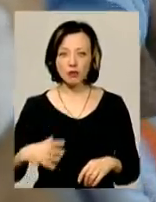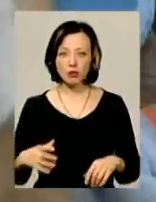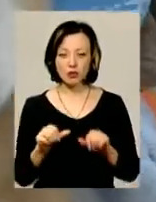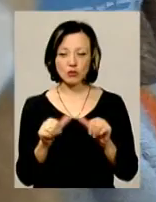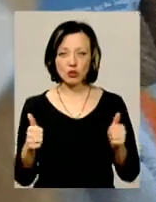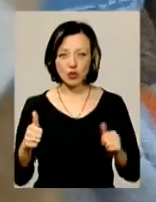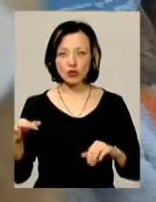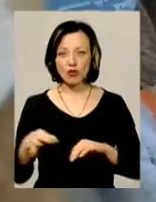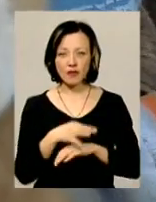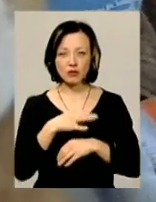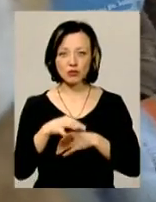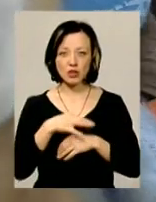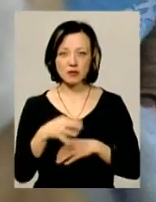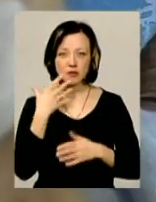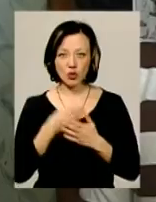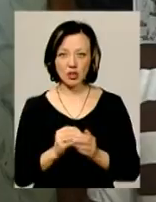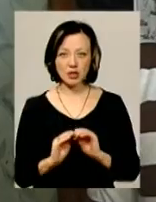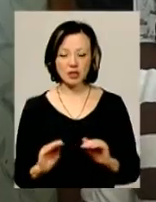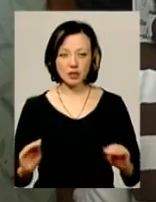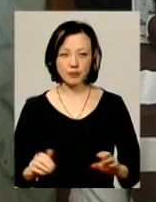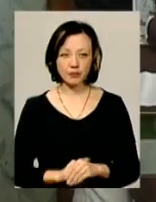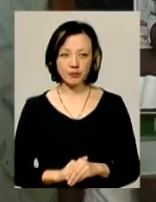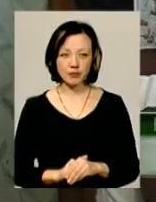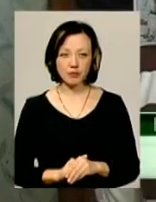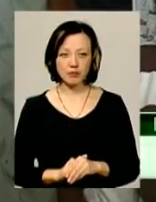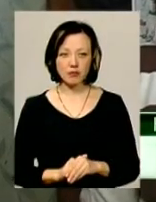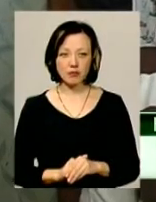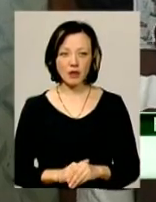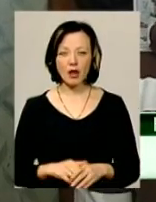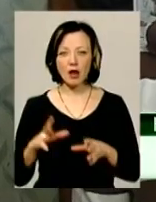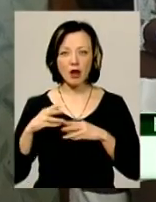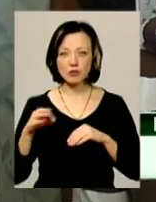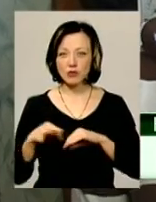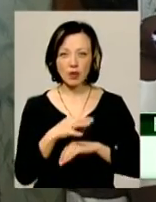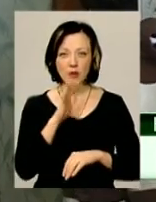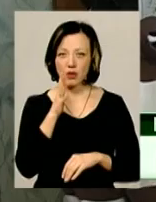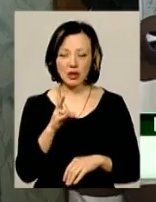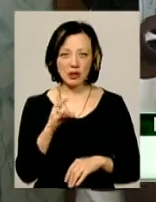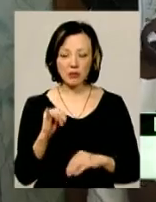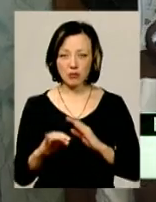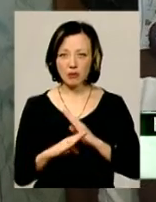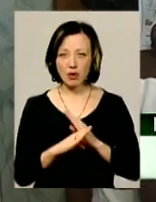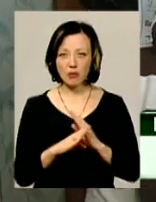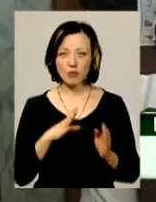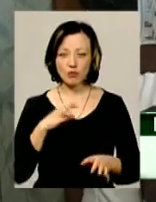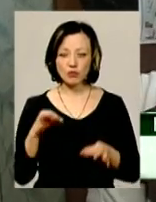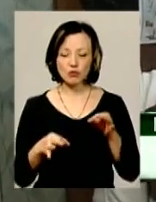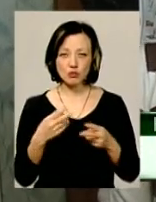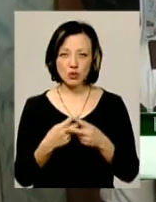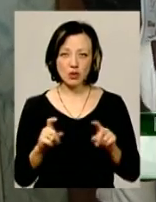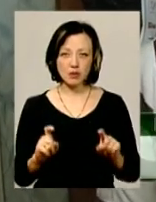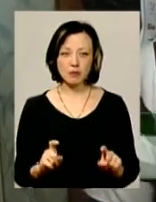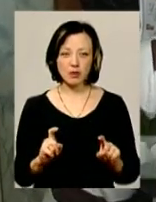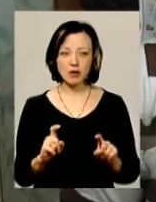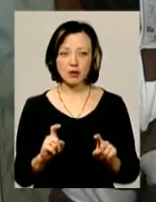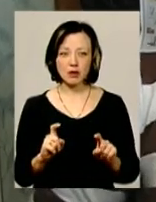бо чоловік знущався зі своїх дітей. Чоловік мене проживає 5 років, і він не допомагає. Він був судимий за дітей, пік